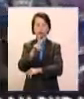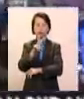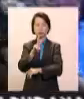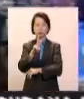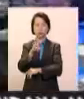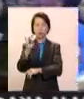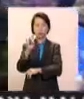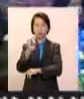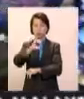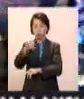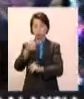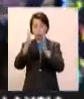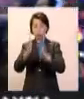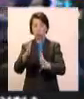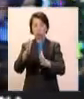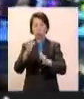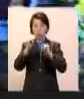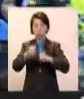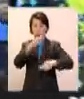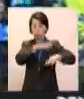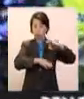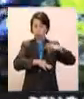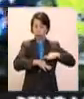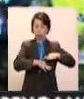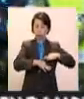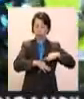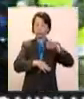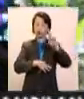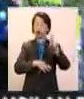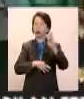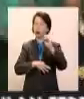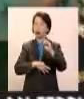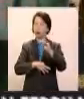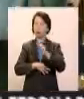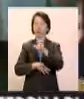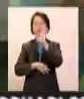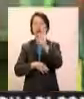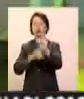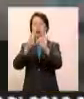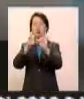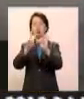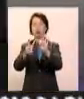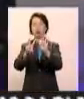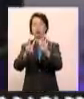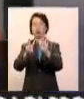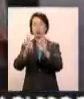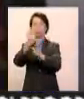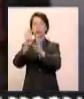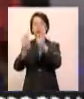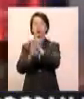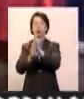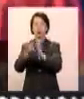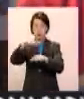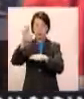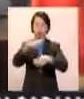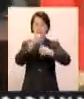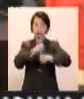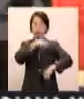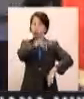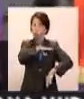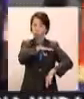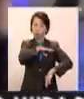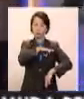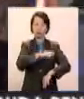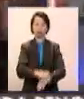orang dengan menjana pendapatan sebanyak ringgit Malaysia 92 bilion lebih. Ya, itu kalau